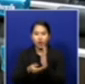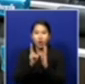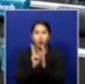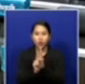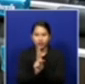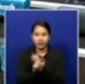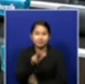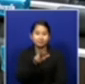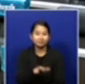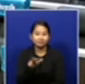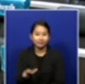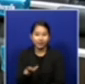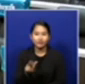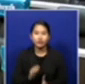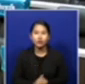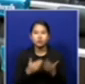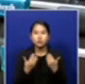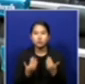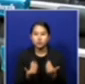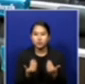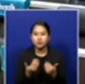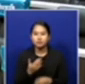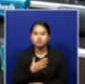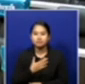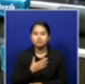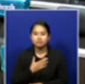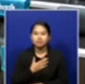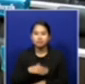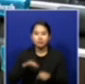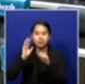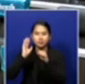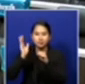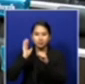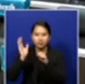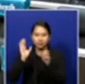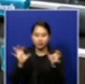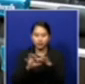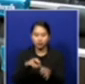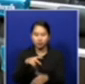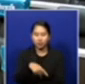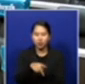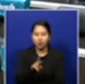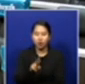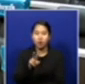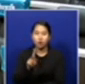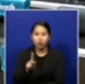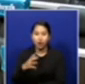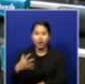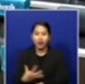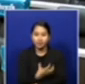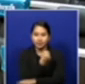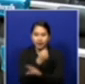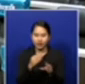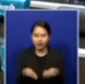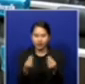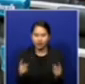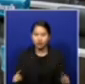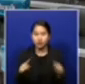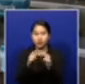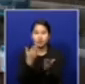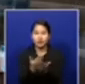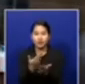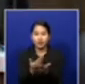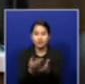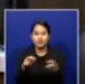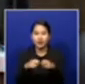ทยวันนี้จะขออนุญาตที่จะอภิปรายพระราชกำหนดให้อำนาจกระทรวงการคลังกู้เงินเพื่อแก้ไขปัญห